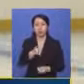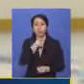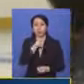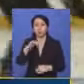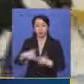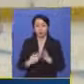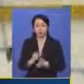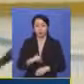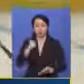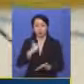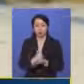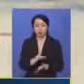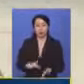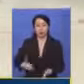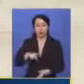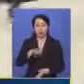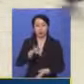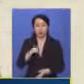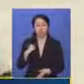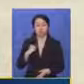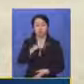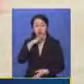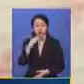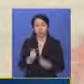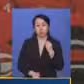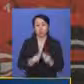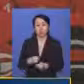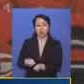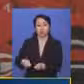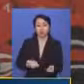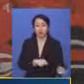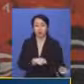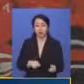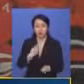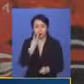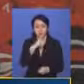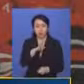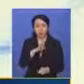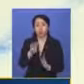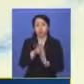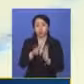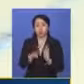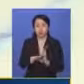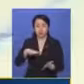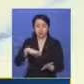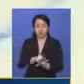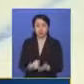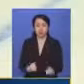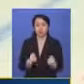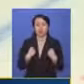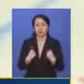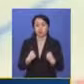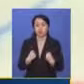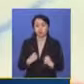лед, стал глава региона. Кумар Аксакалов сам много лет играет в хоккей. Даже несмотря на свой загруженный график, он занимается спортом.